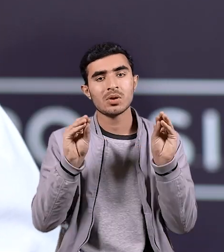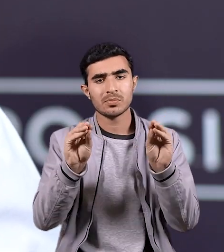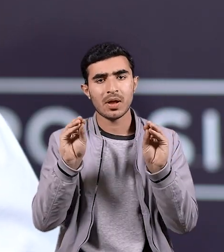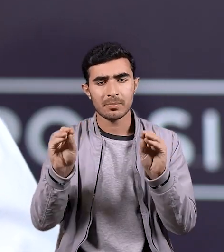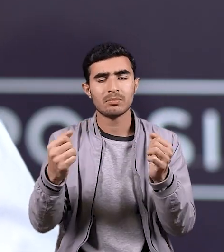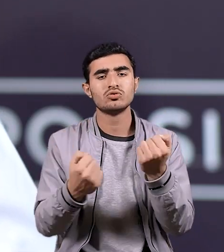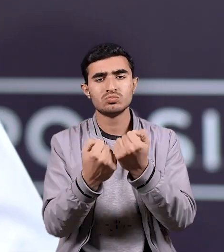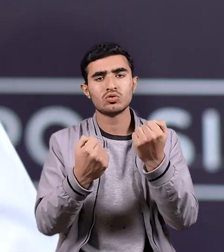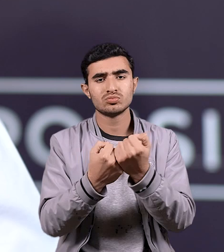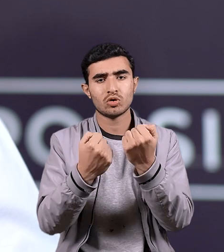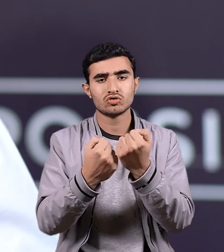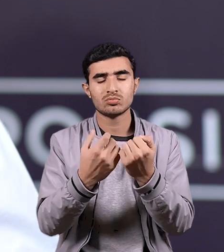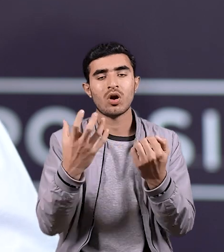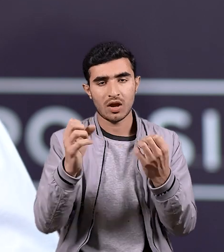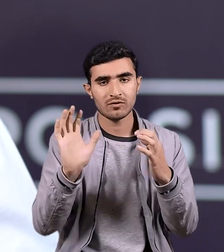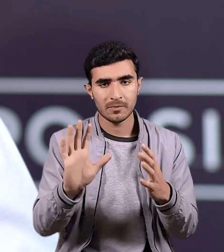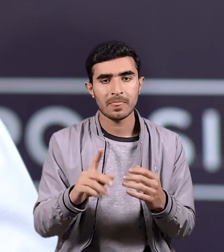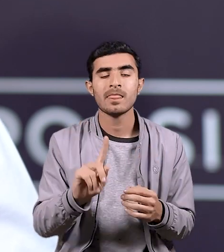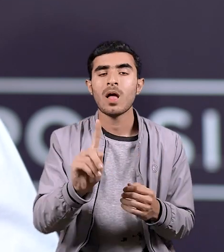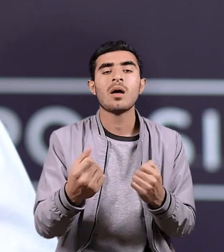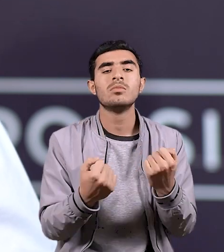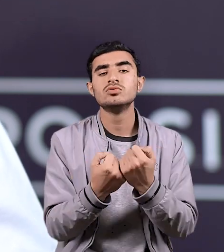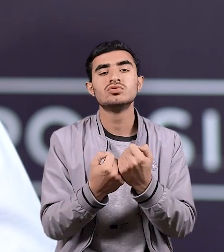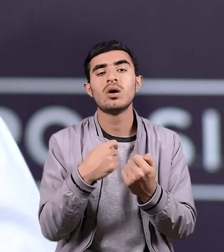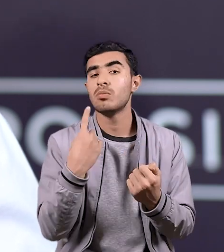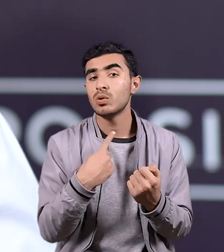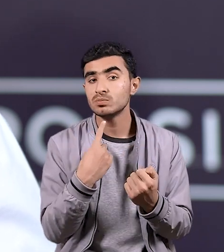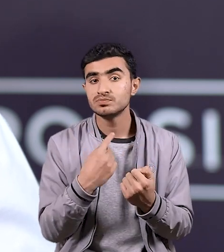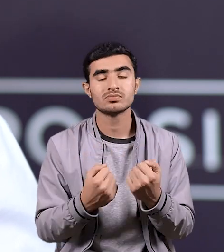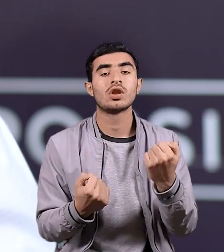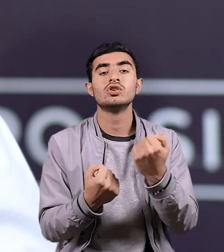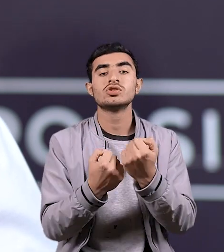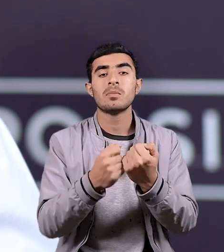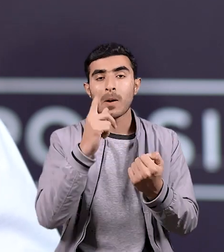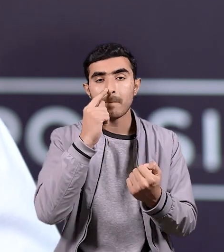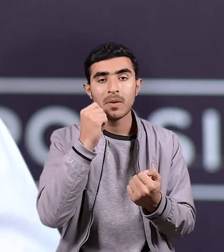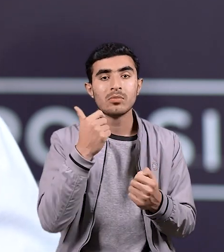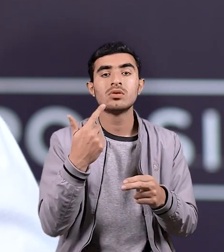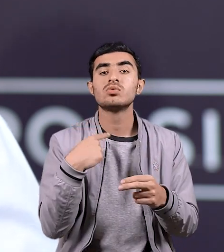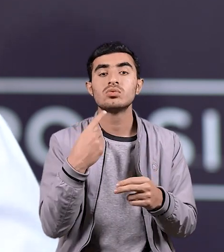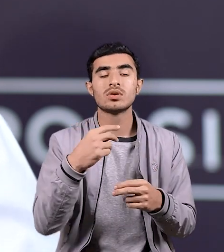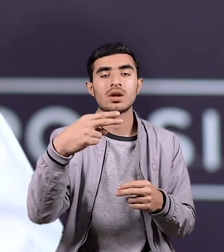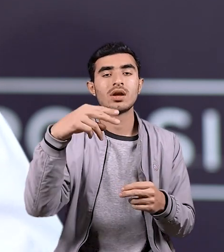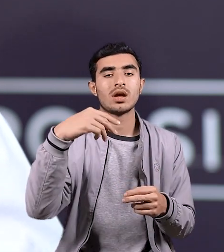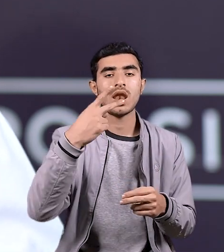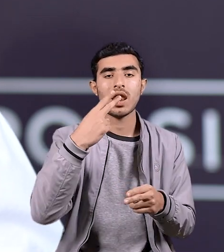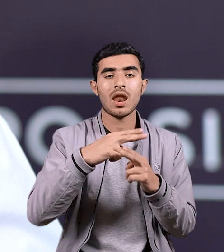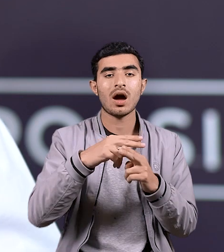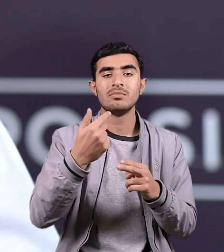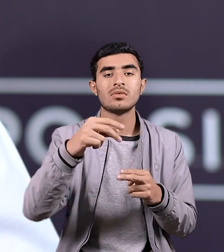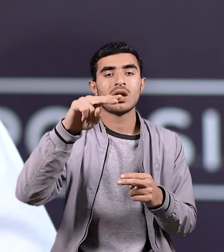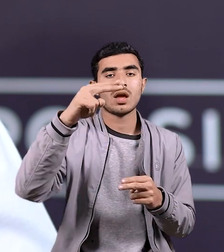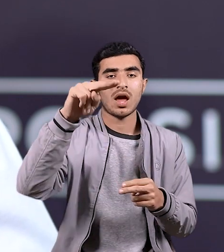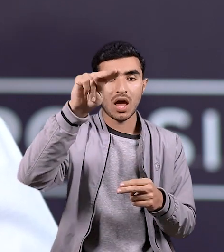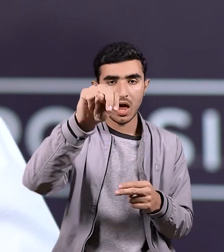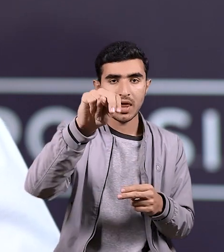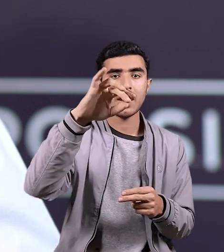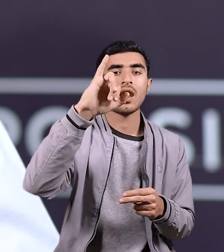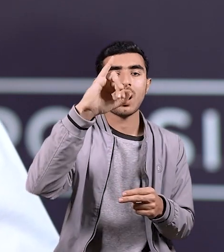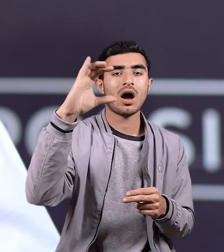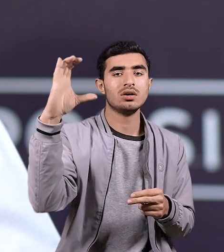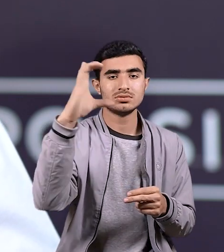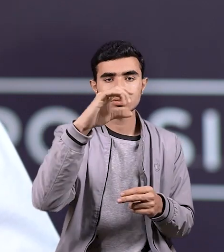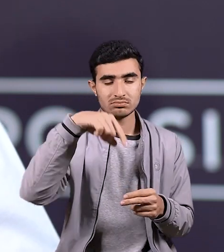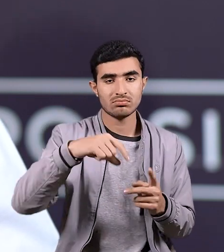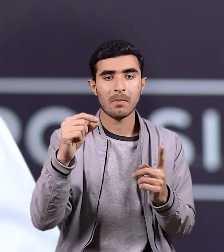मार्केटिंग, लीगल वाली साइड, सारी चीज़ें कैसे एंगल से देखनी है, कौन सही लोग हैं जो आपको वहाँ गाइड कर सकते हैं, तो वो इनक्यूबेटर्स आपको गाइड कर सकते हैं। कुछ